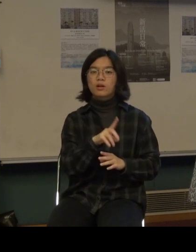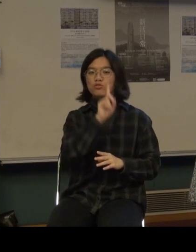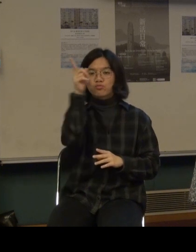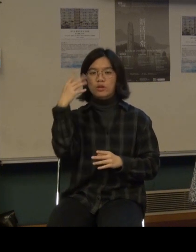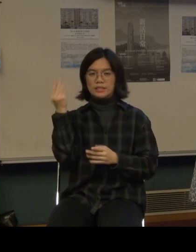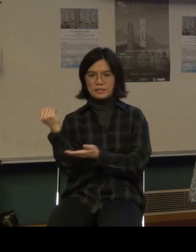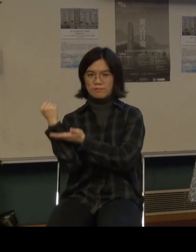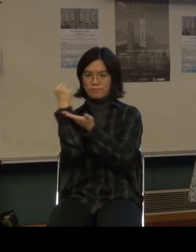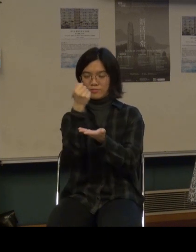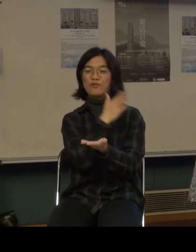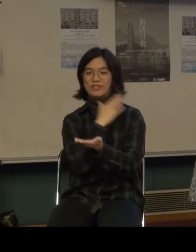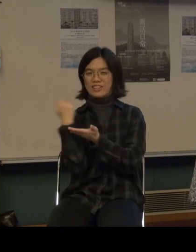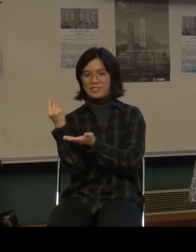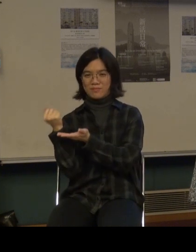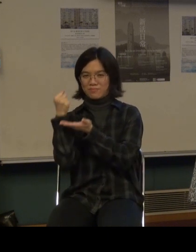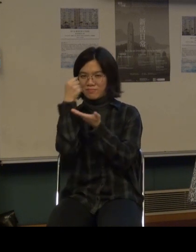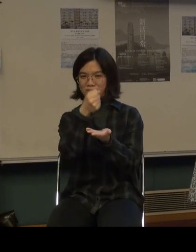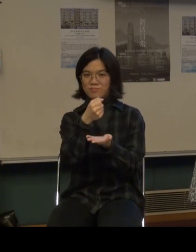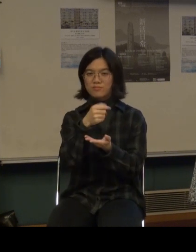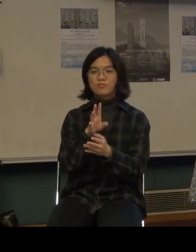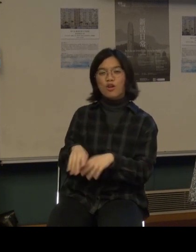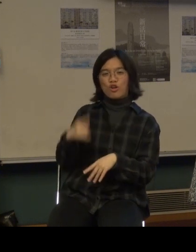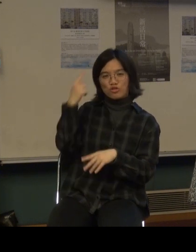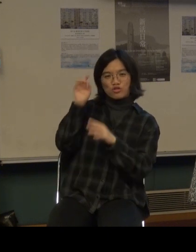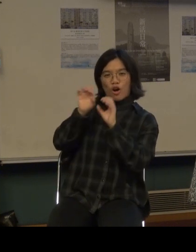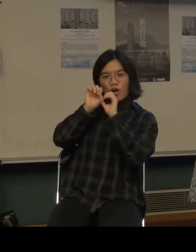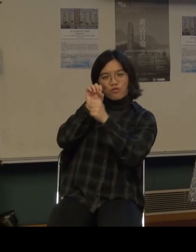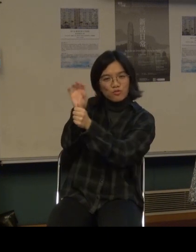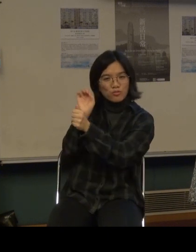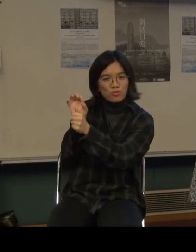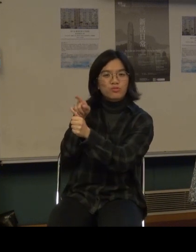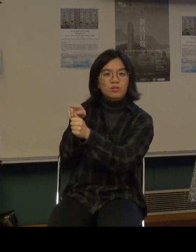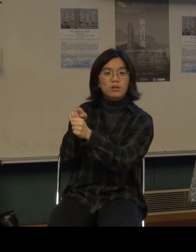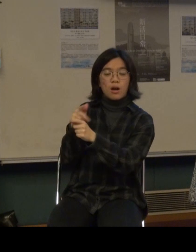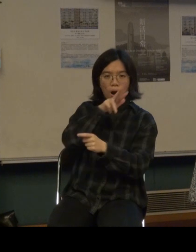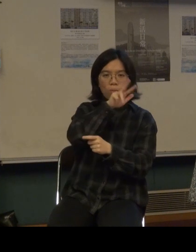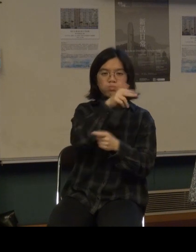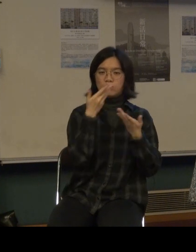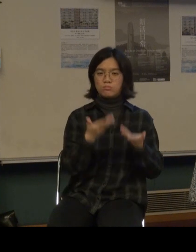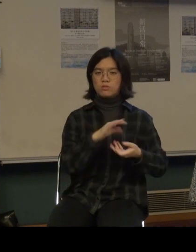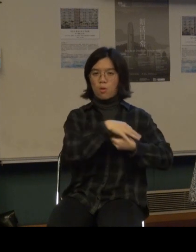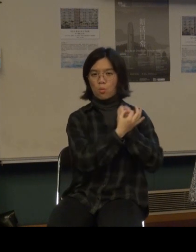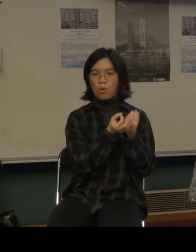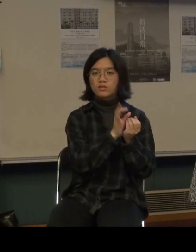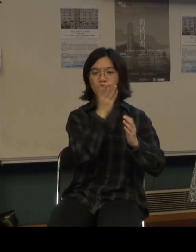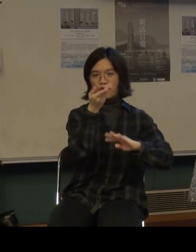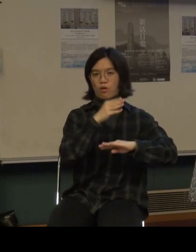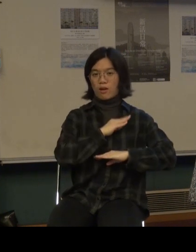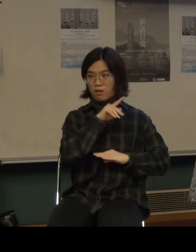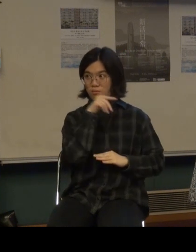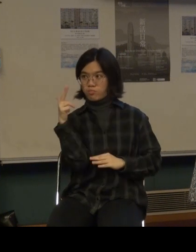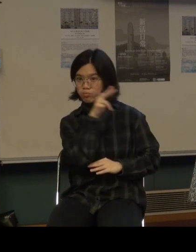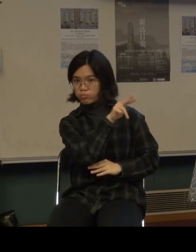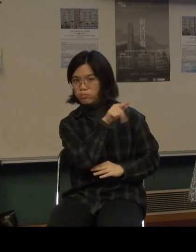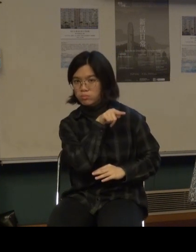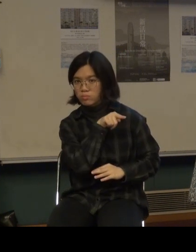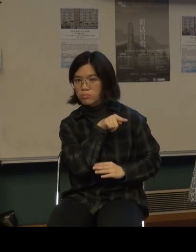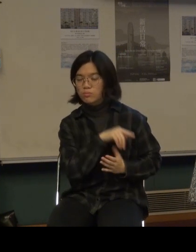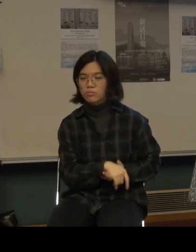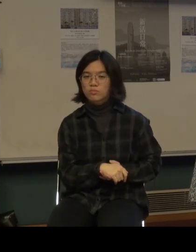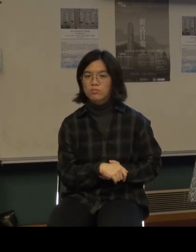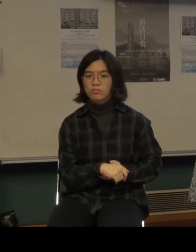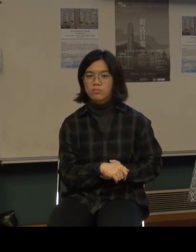去講啊，就係話咧，其實你睇到international style 呢個國際風格咧，你哋